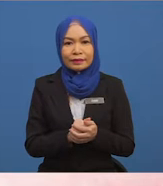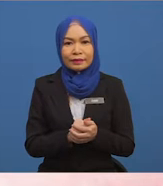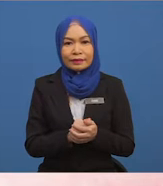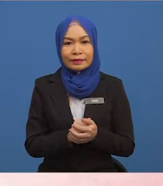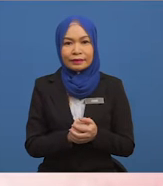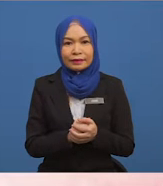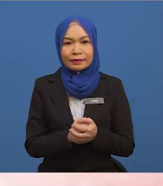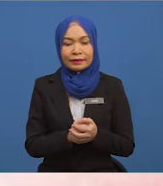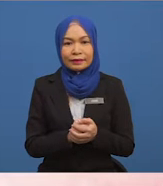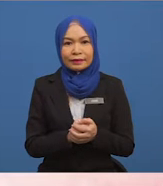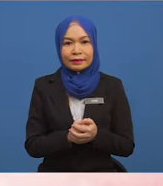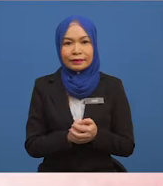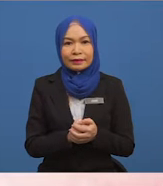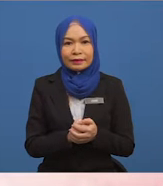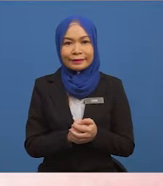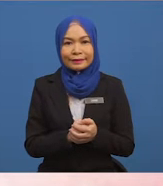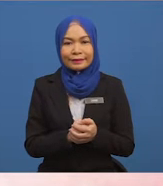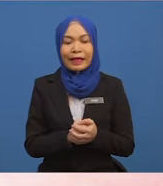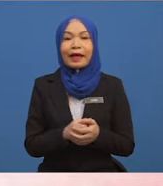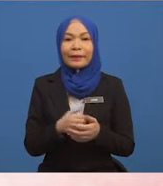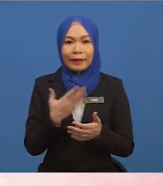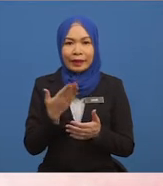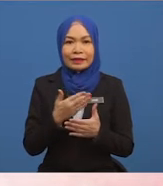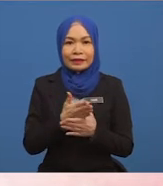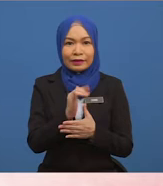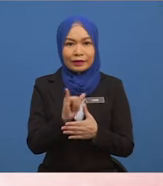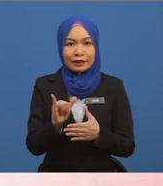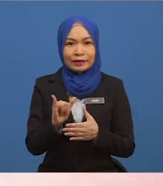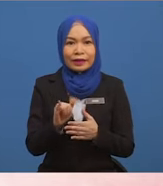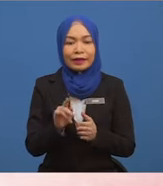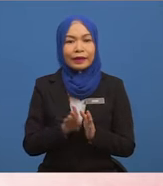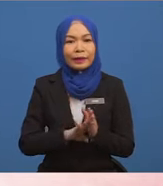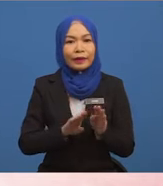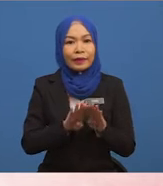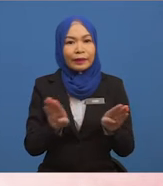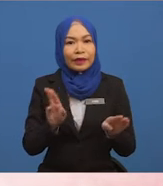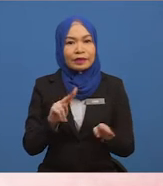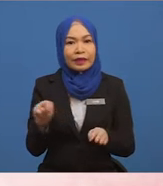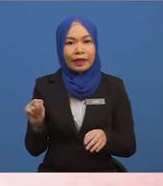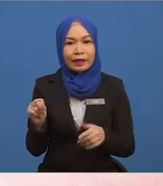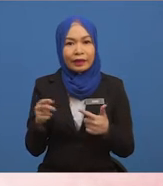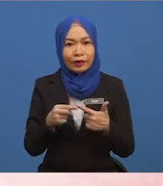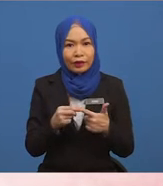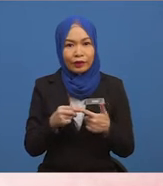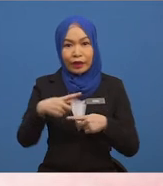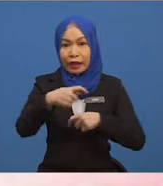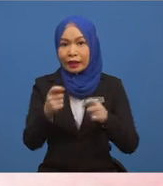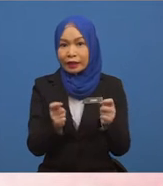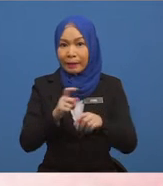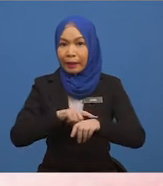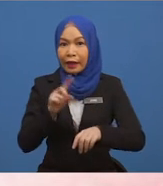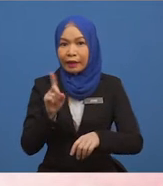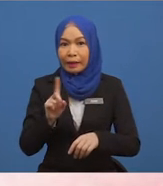oksigen terhad. Seterusnya, perbezaan yang kedua adalah dari segi lokasi di mana